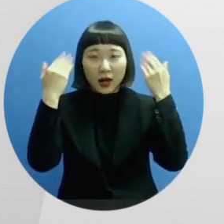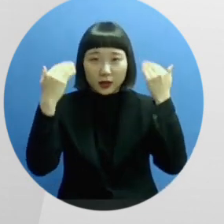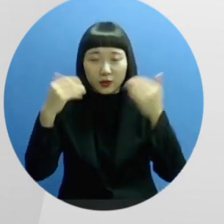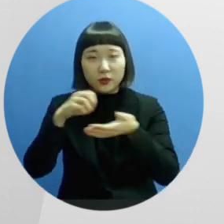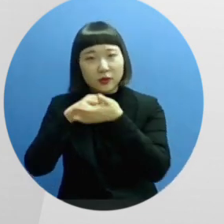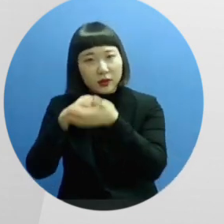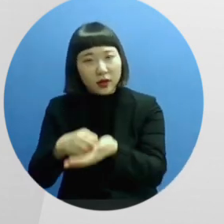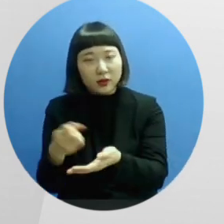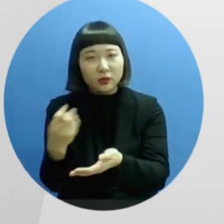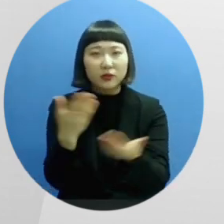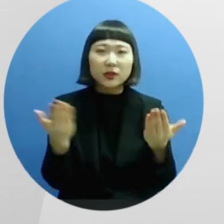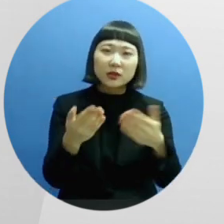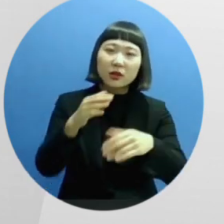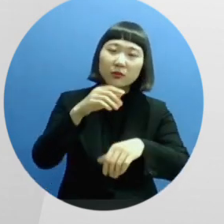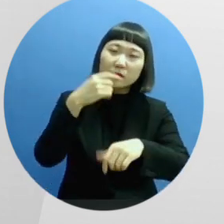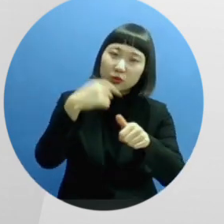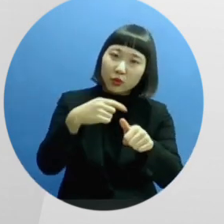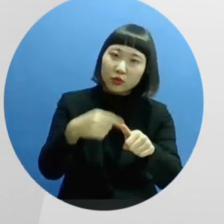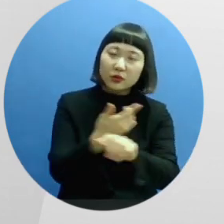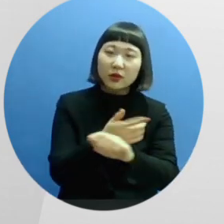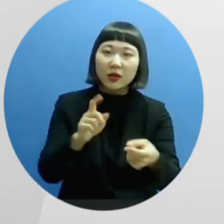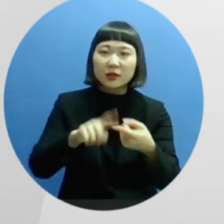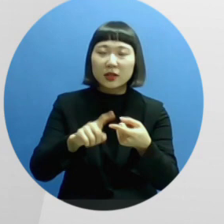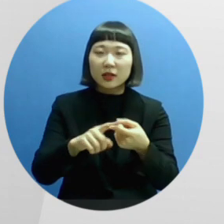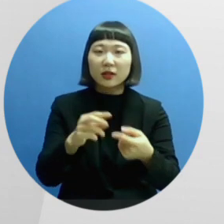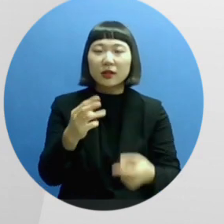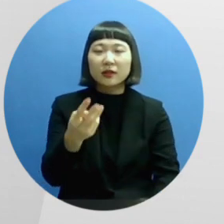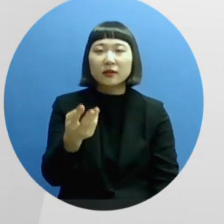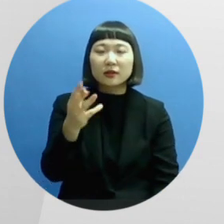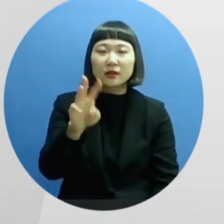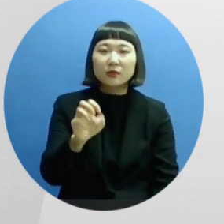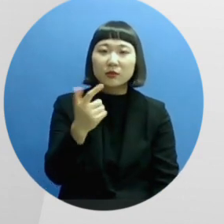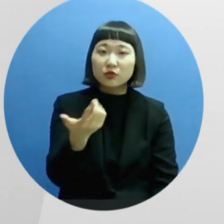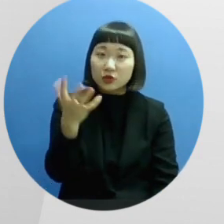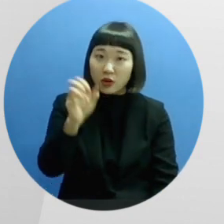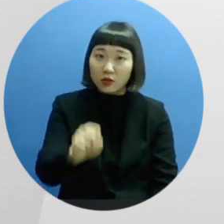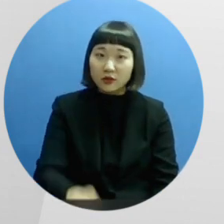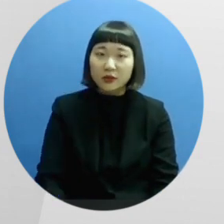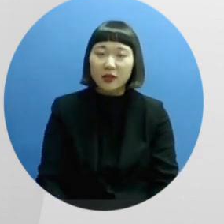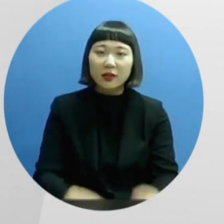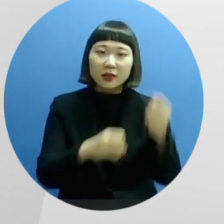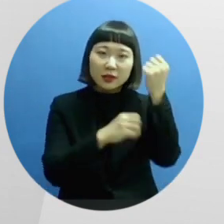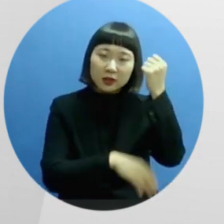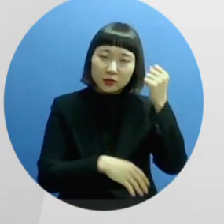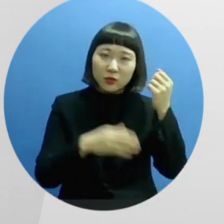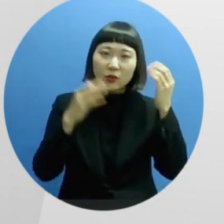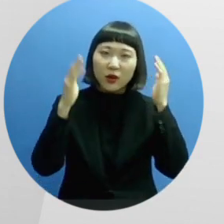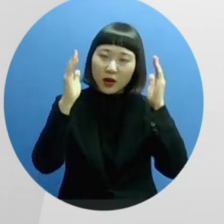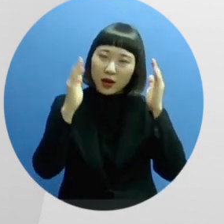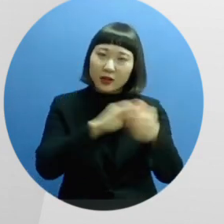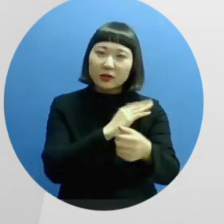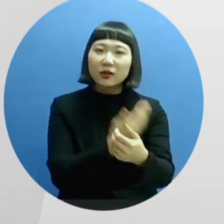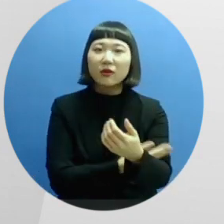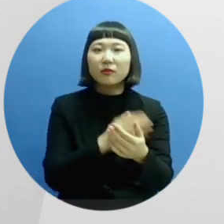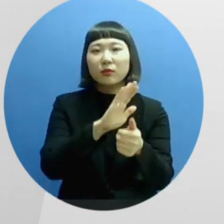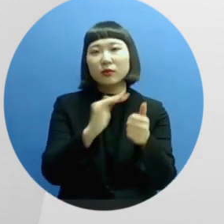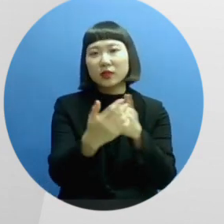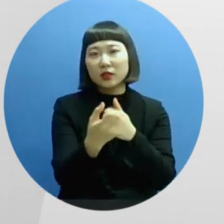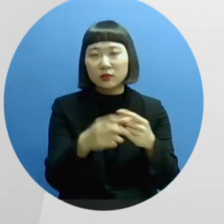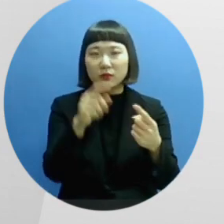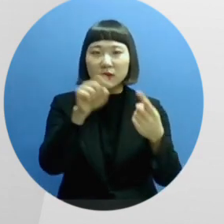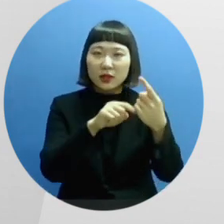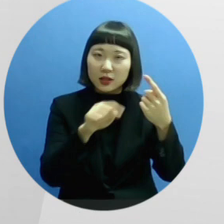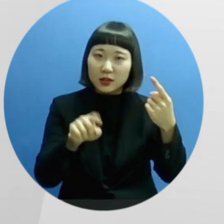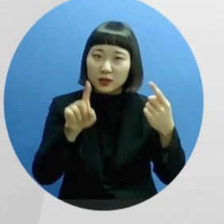등에 5,536억 원이 쓰입니다. 기초학력 보장, 사회 정서 학습, 1인 1